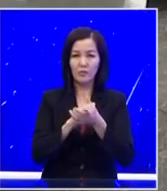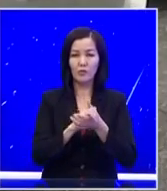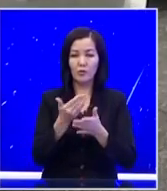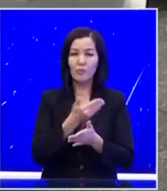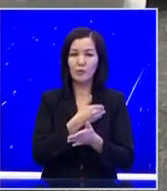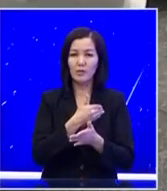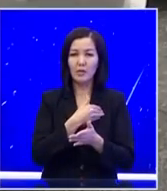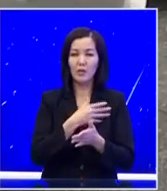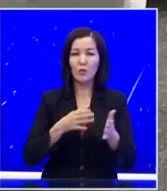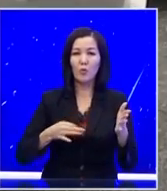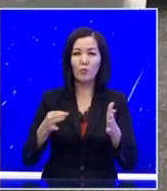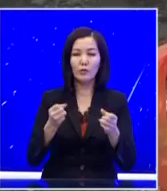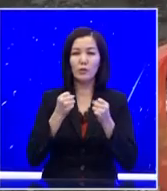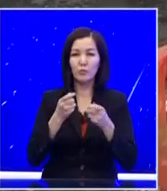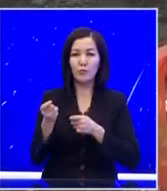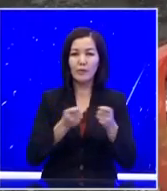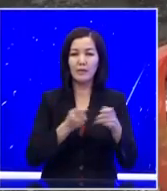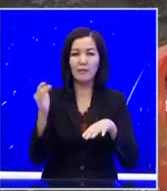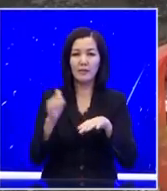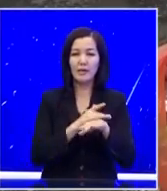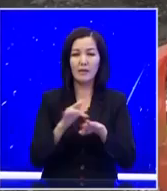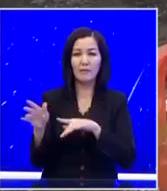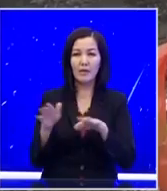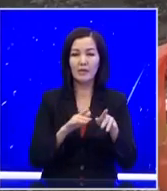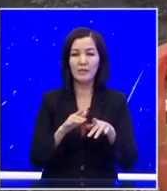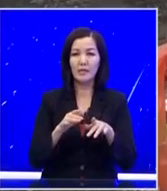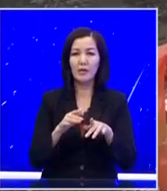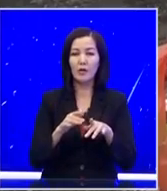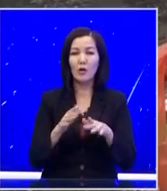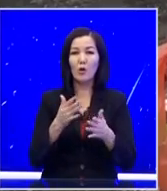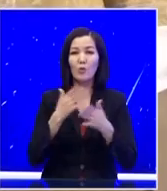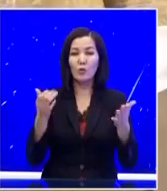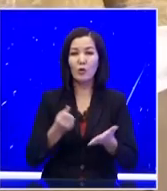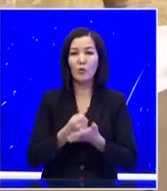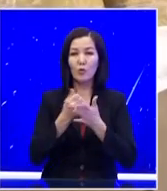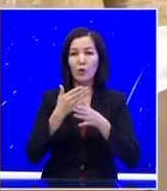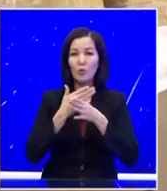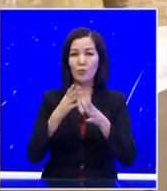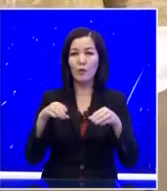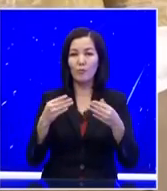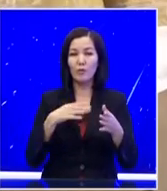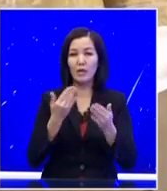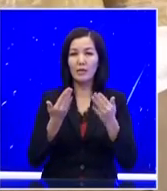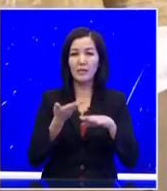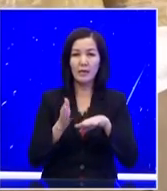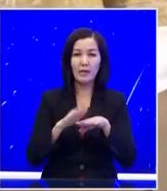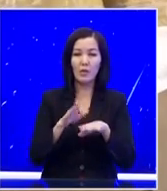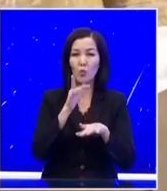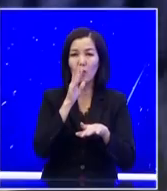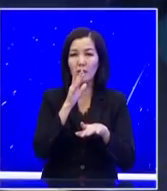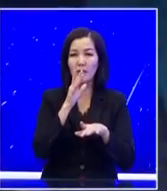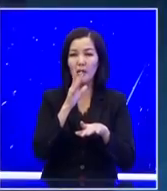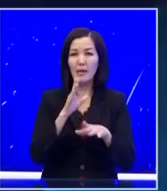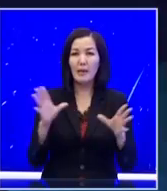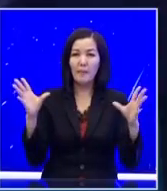Облыстық спорт басқармасы қызметкерлерінің қайырымдылық акциясы мұқтаж жандар үшін үлкен қолдау болды. Қазіргідей қысылтаяң кезде ел болып